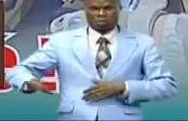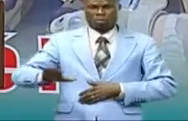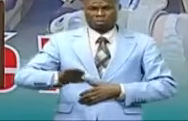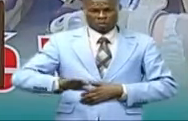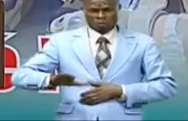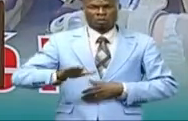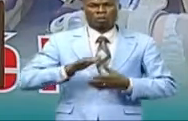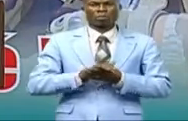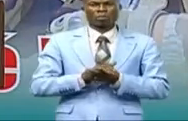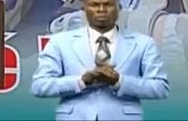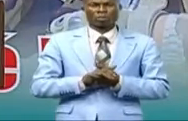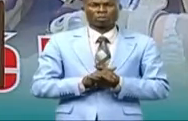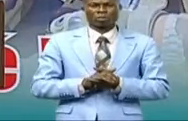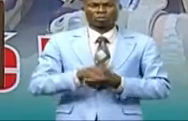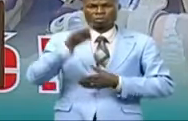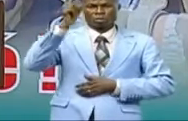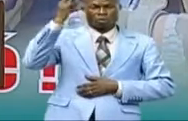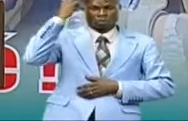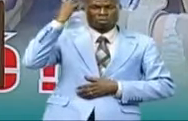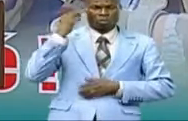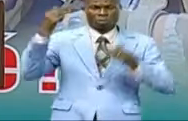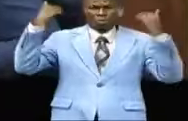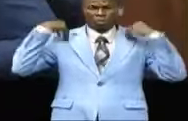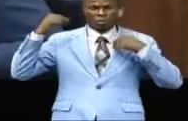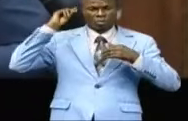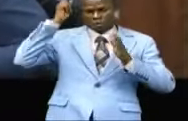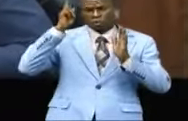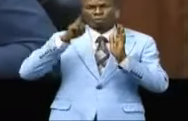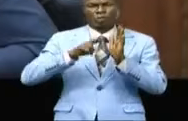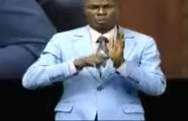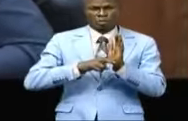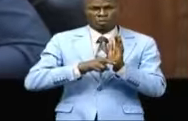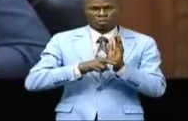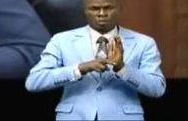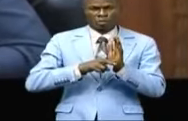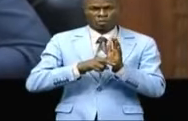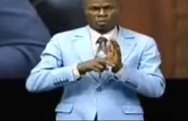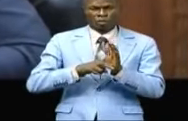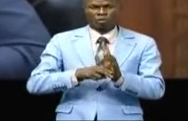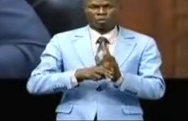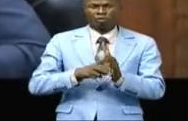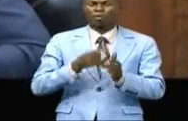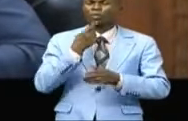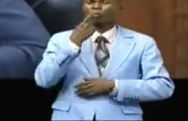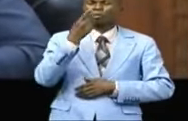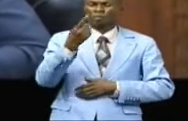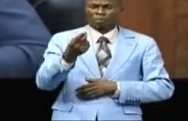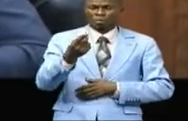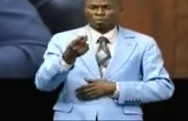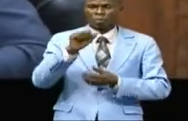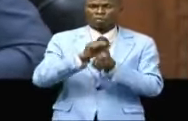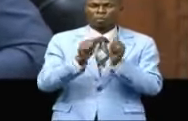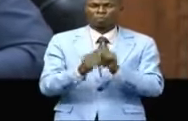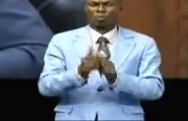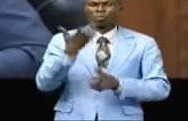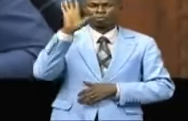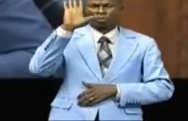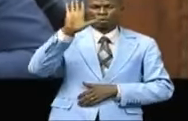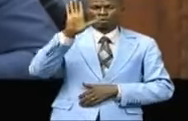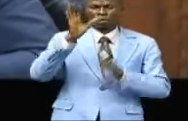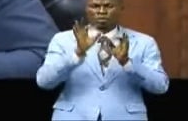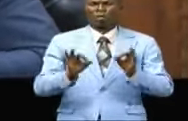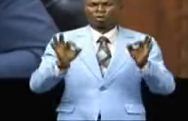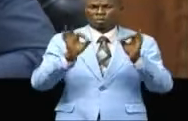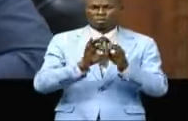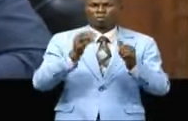de la République, le premier ministre chef du gouvernement a centré sa communication autour de 5 points principaux,